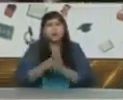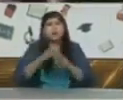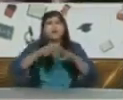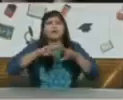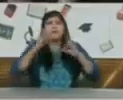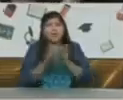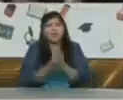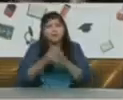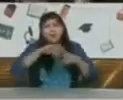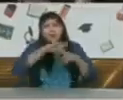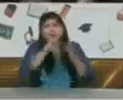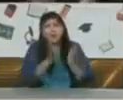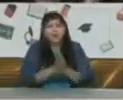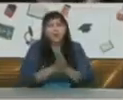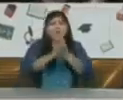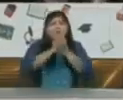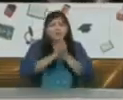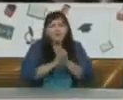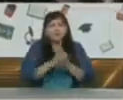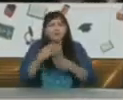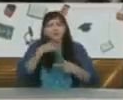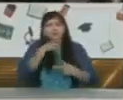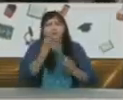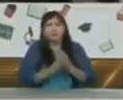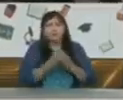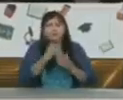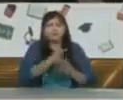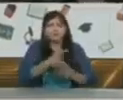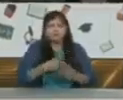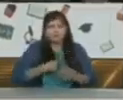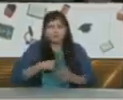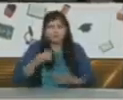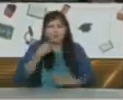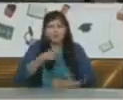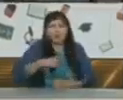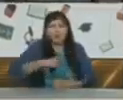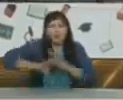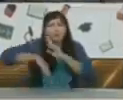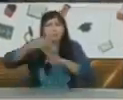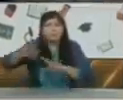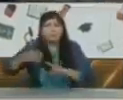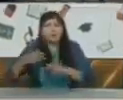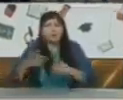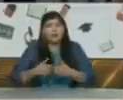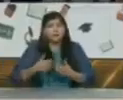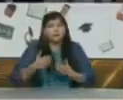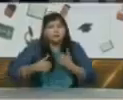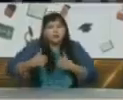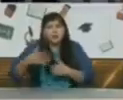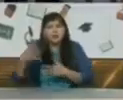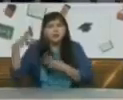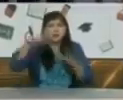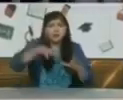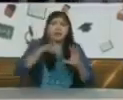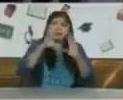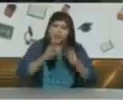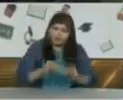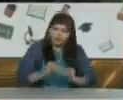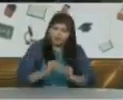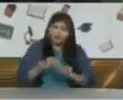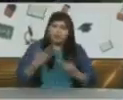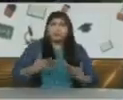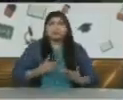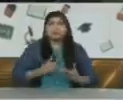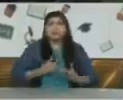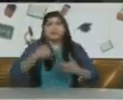हो, यार दोस्त हो, अगर बाहर का दबाव कम हो गया, खत्म हो गया,